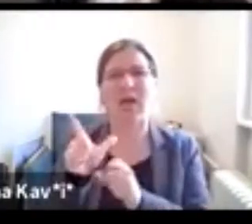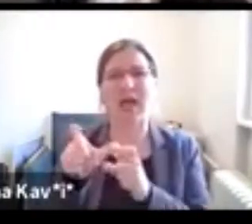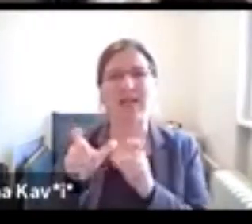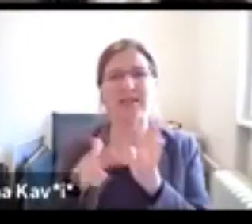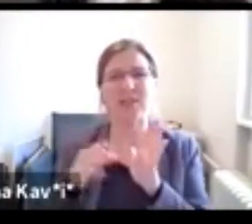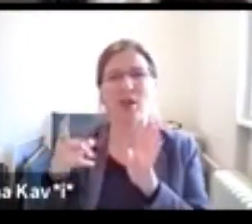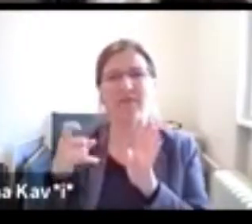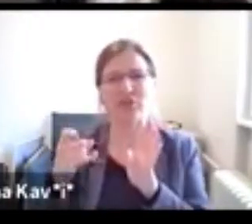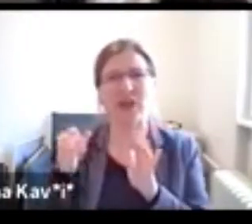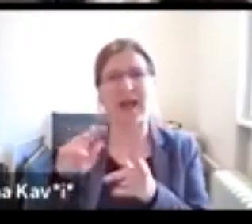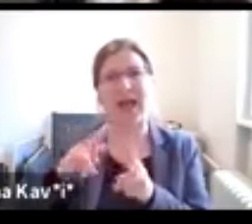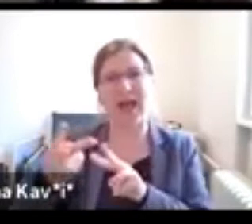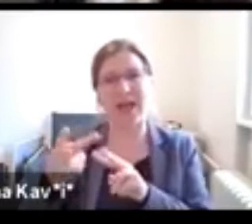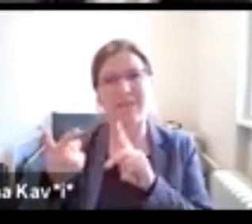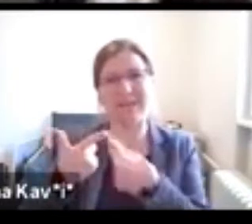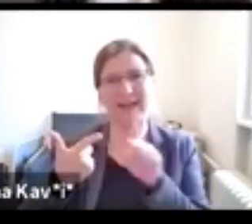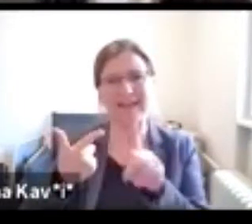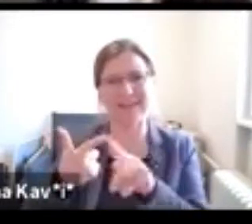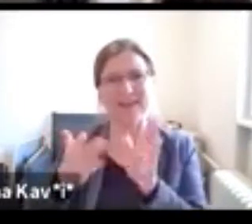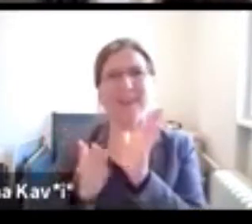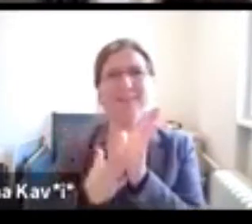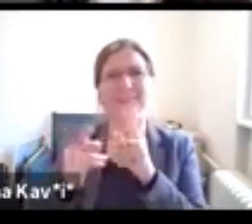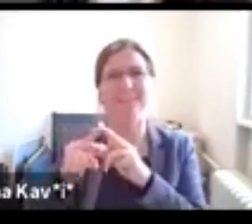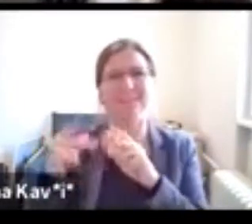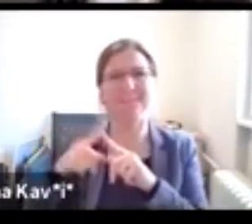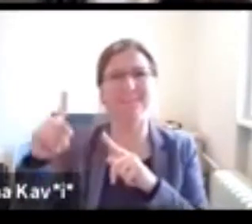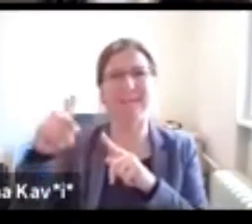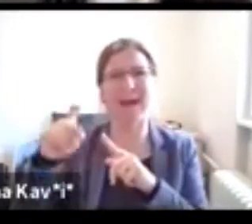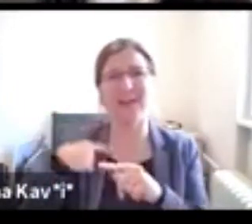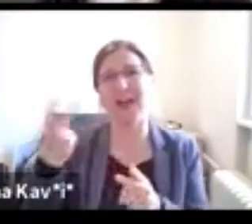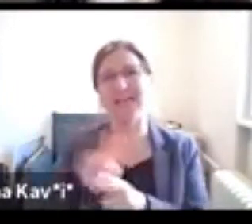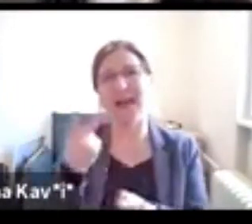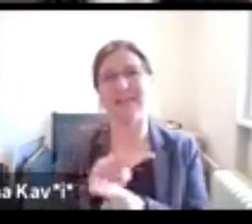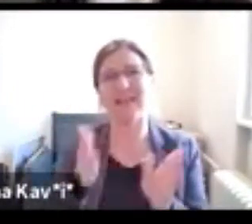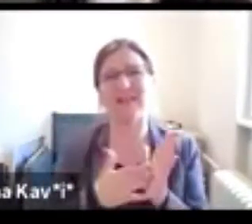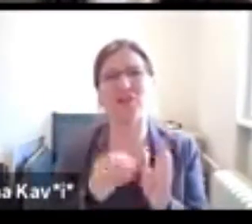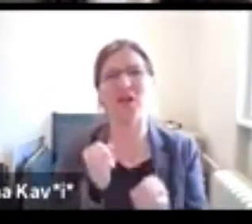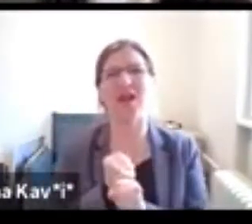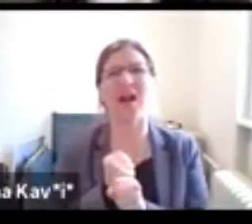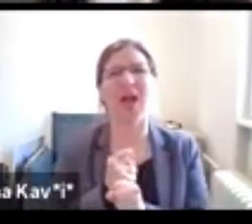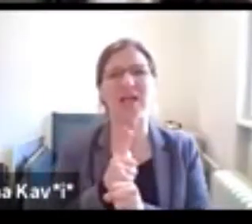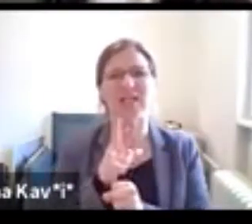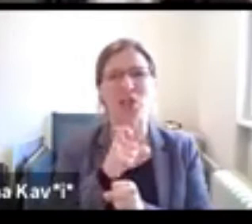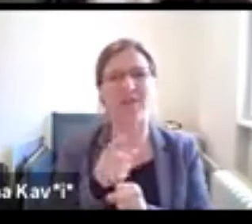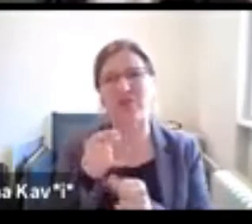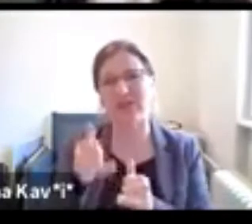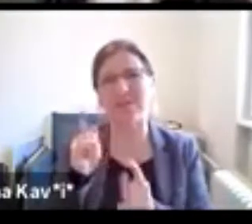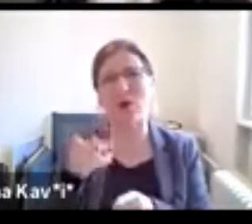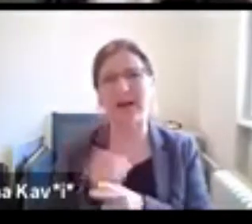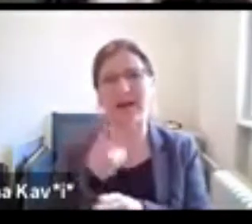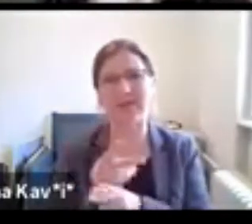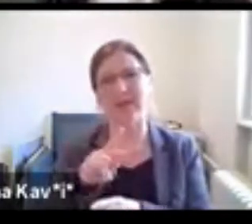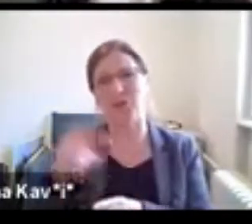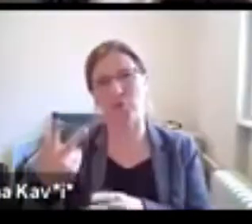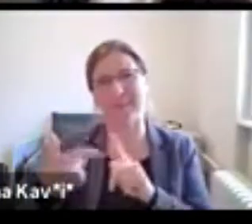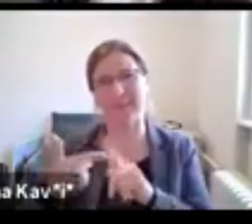na ono Matić, dakle Mija. Da, razumijem. Mija Matić, ali to je radi drugih i to, je, i to tako moramo. Tu je